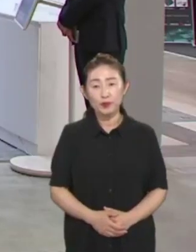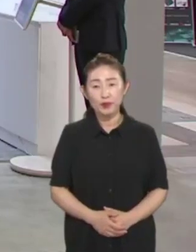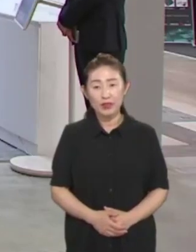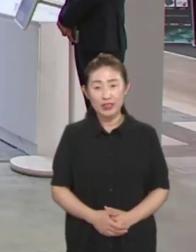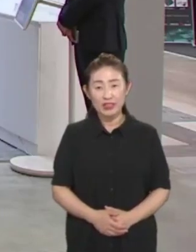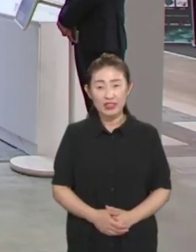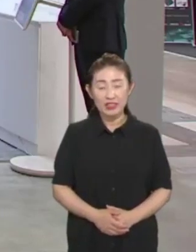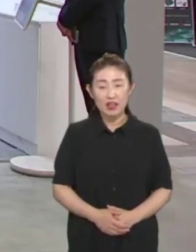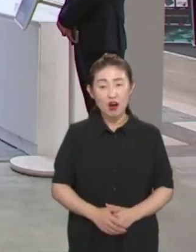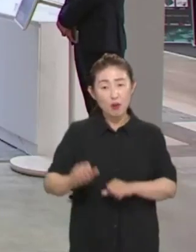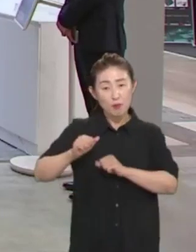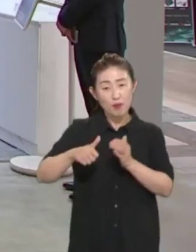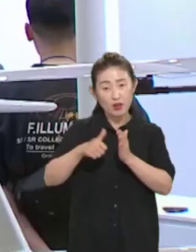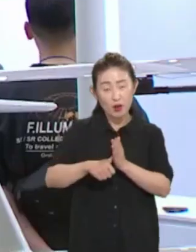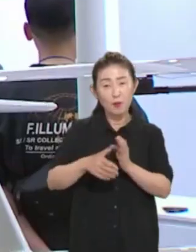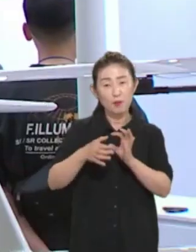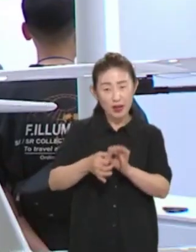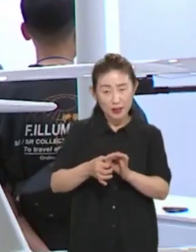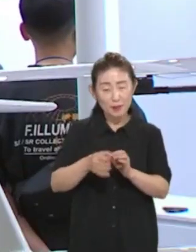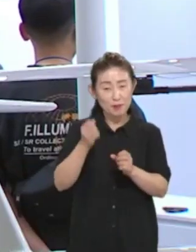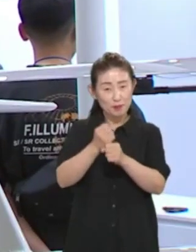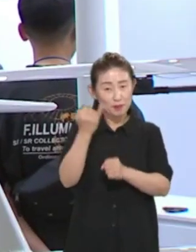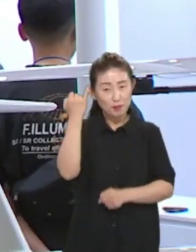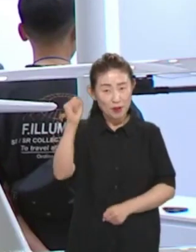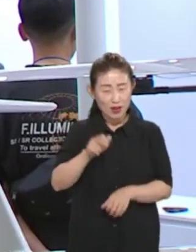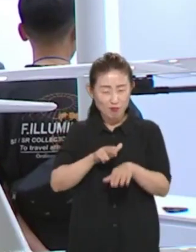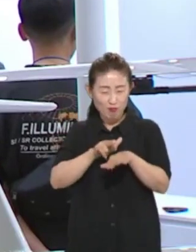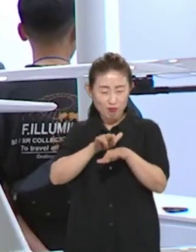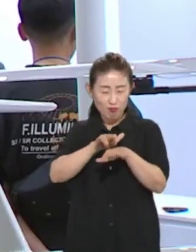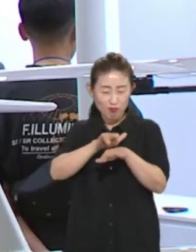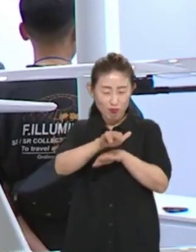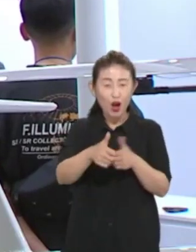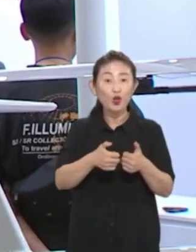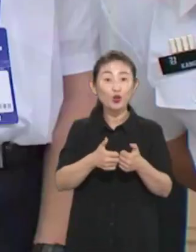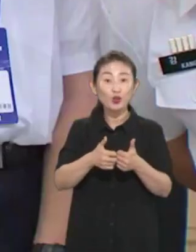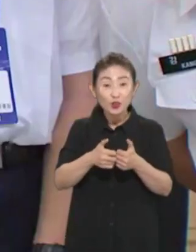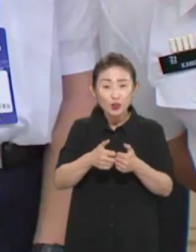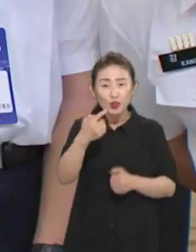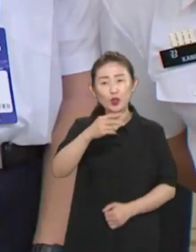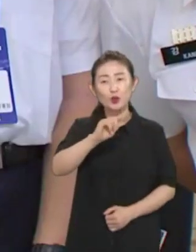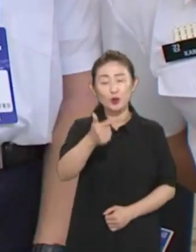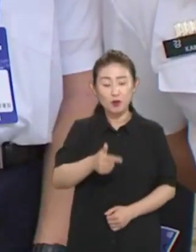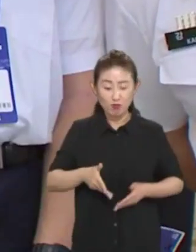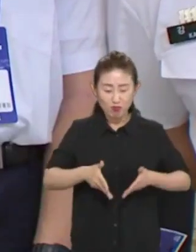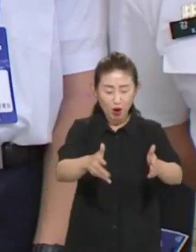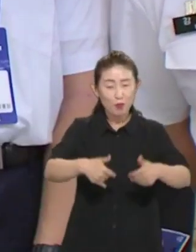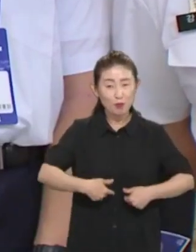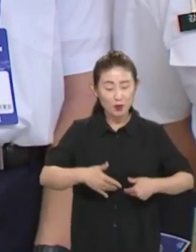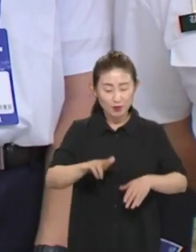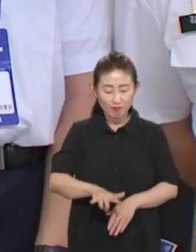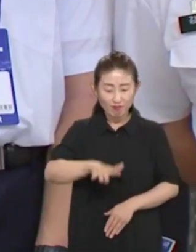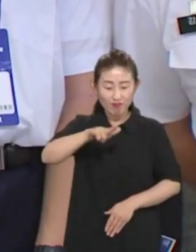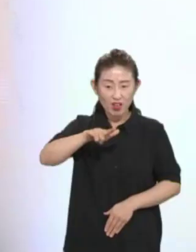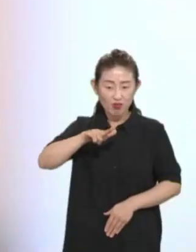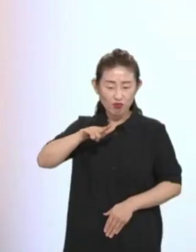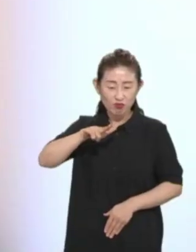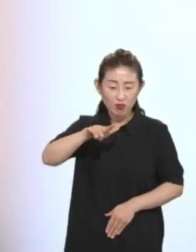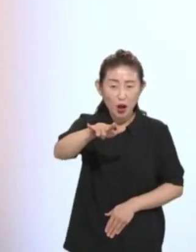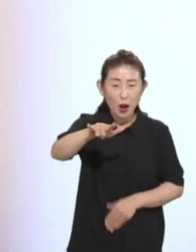국내 대형 방산업체가 개발한 소형 정찰 타격 복합형 드론입니다. 활주로가 필요 없는 수직